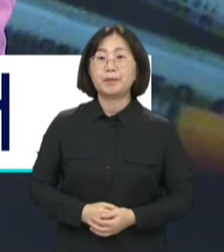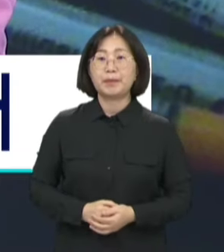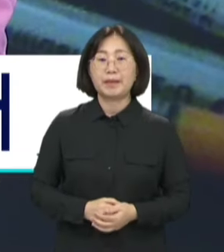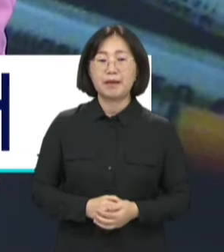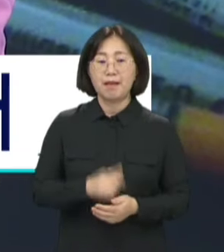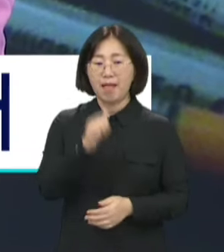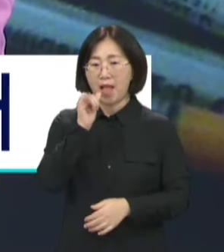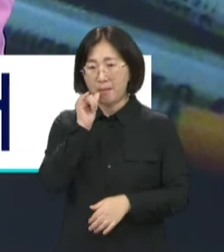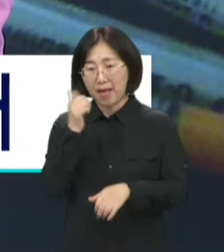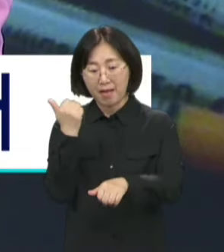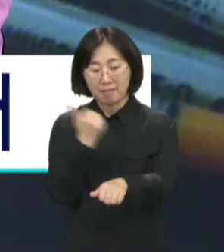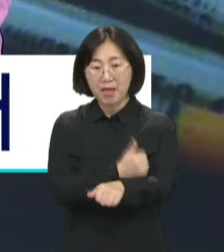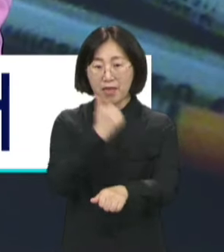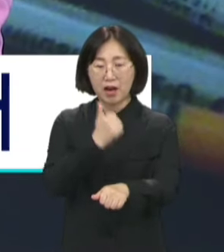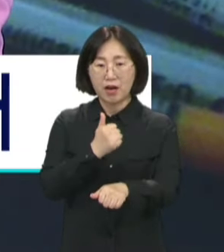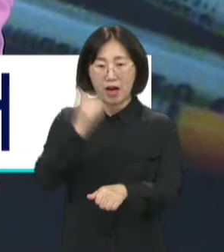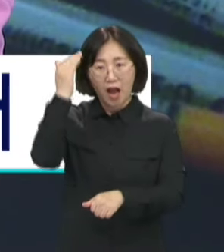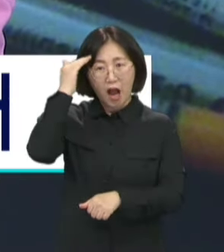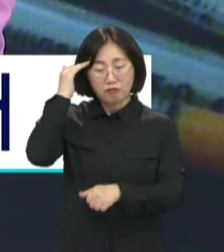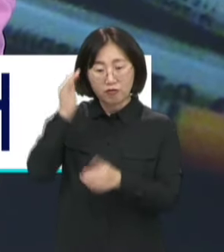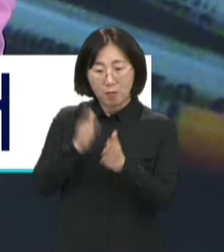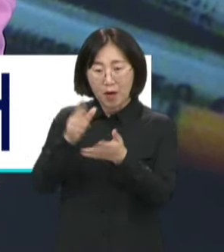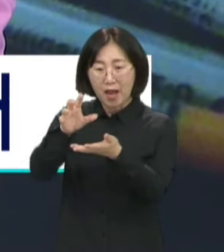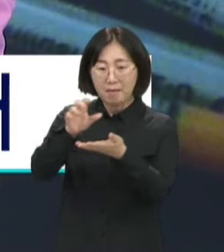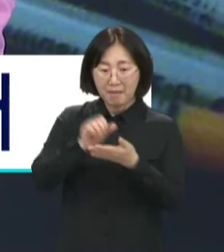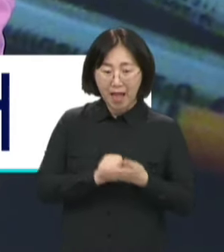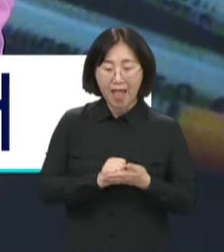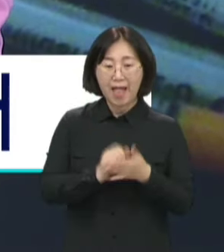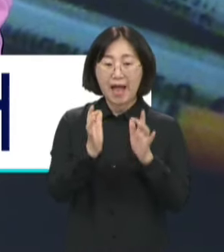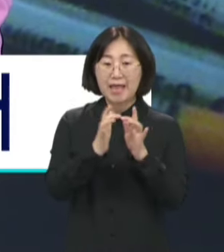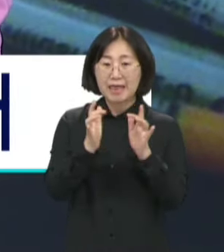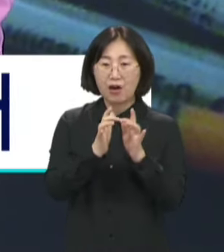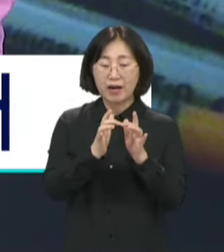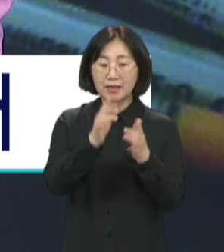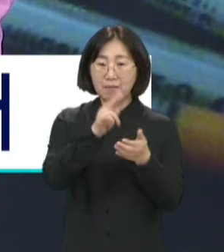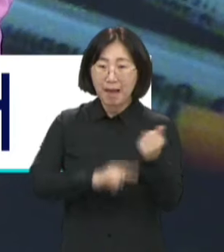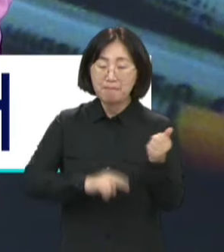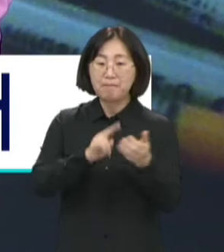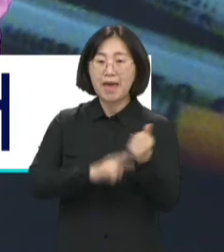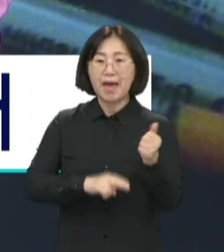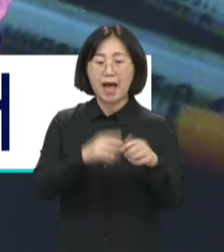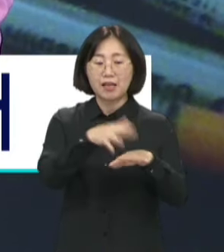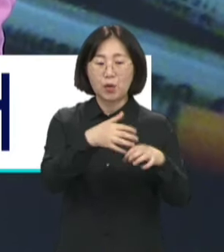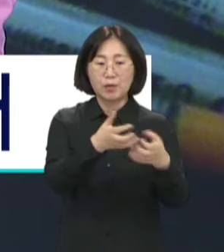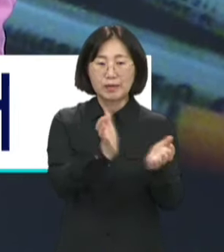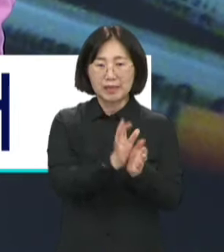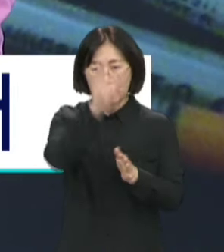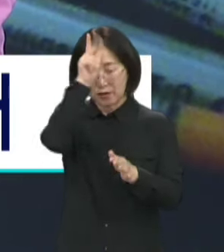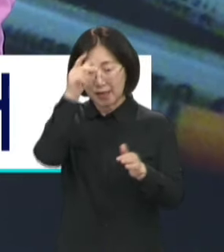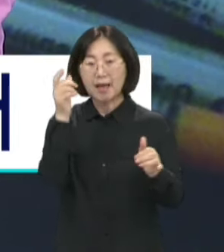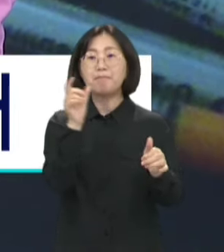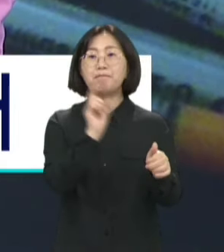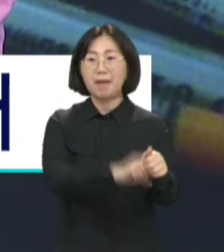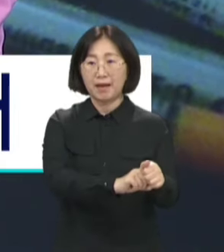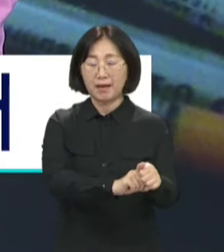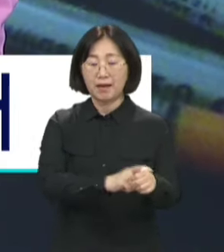필로폰 등 마약을 국내로 밀반입해 텔레그램 등으로 판매한 마약 조직이 대전 경찰에 덜미를